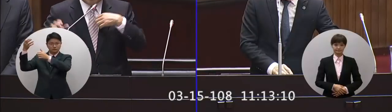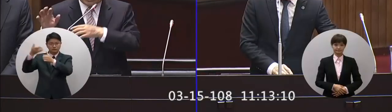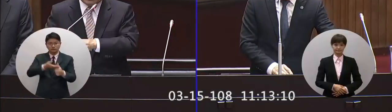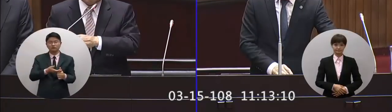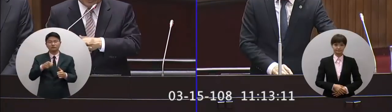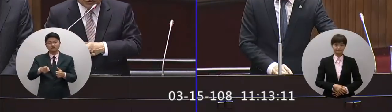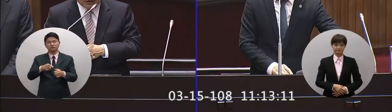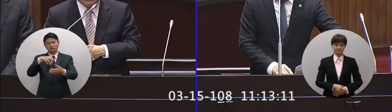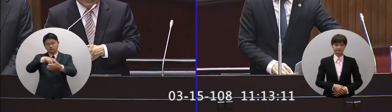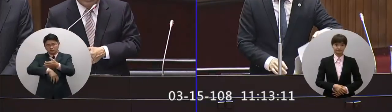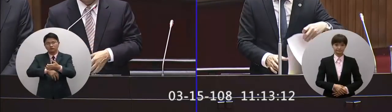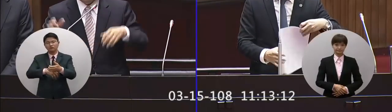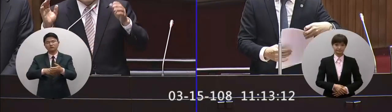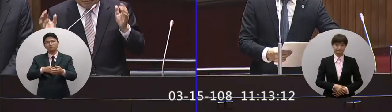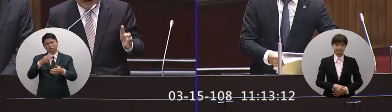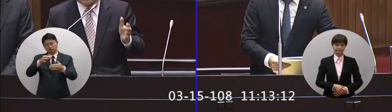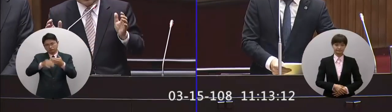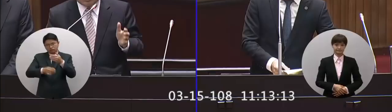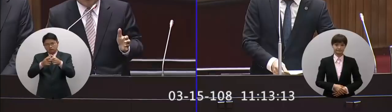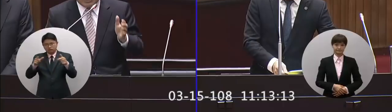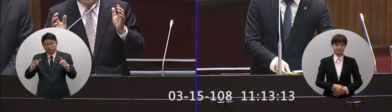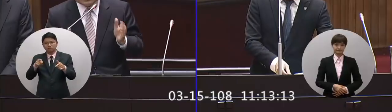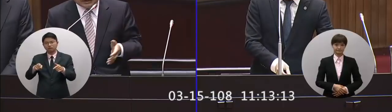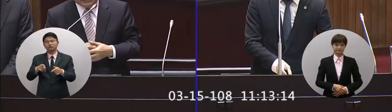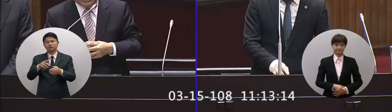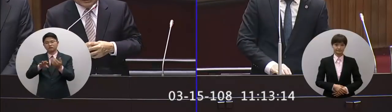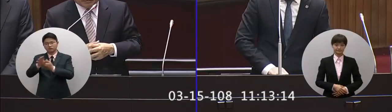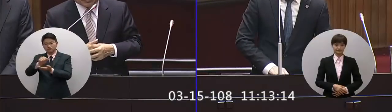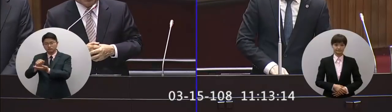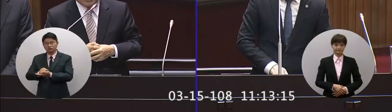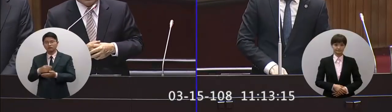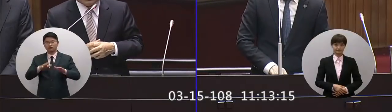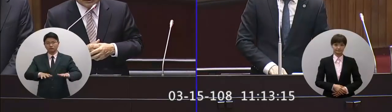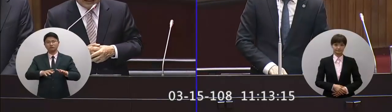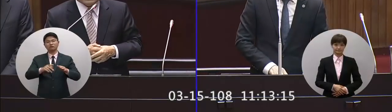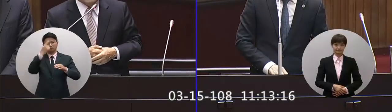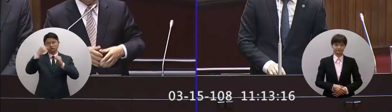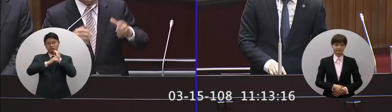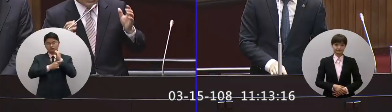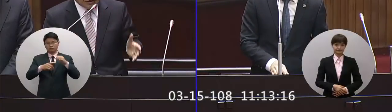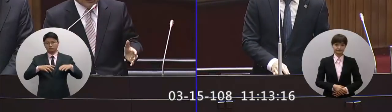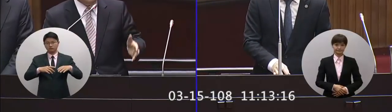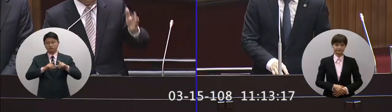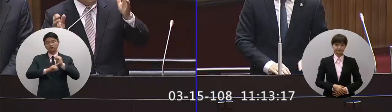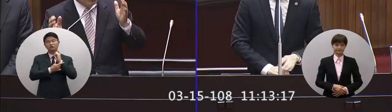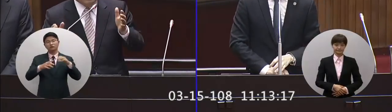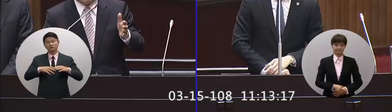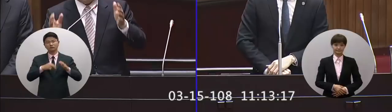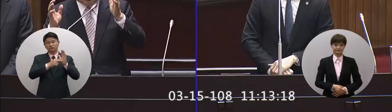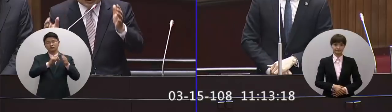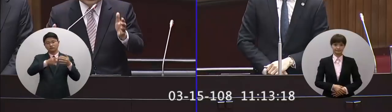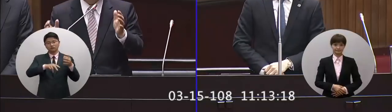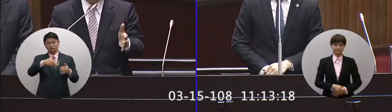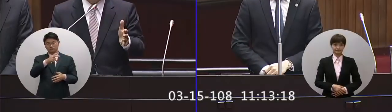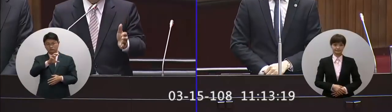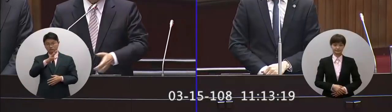规定，伫无同的篇章内底。即摆司法官涉及第78号解释，是因为对民